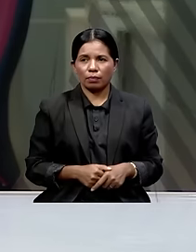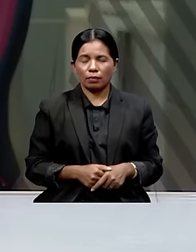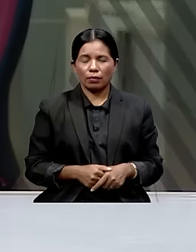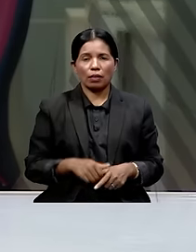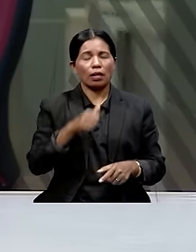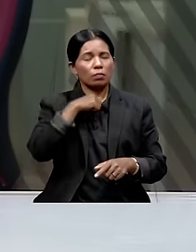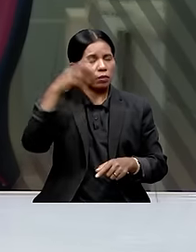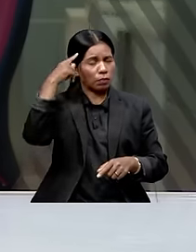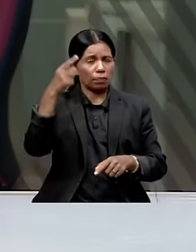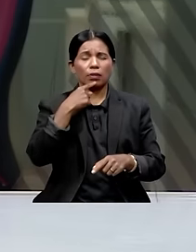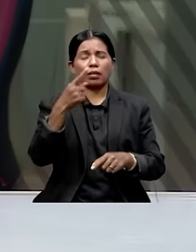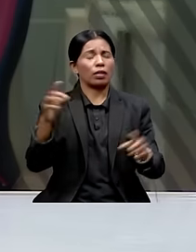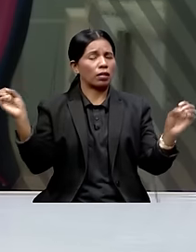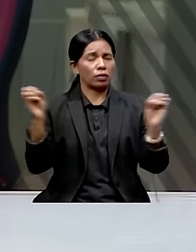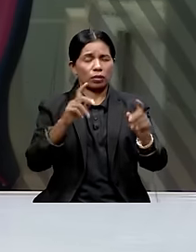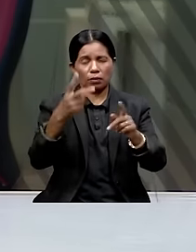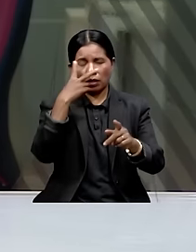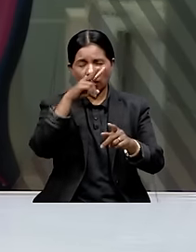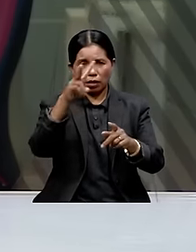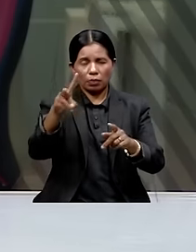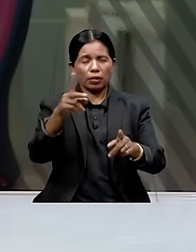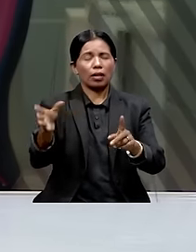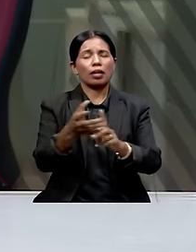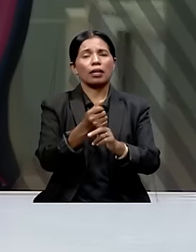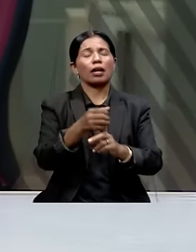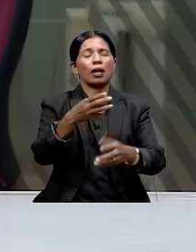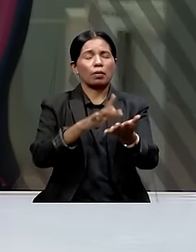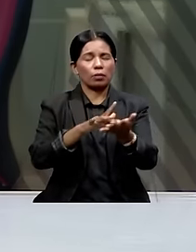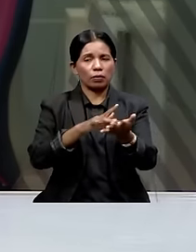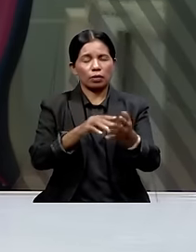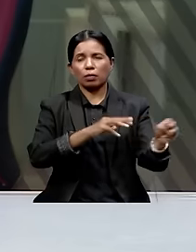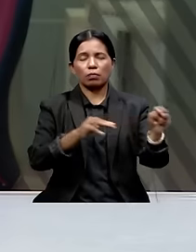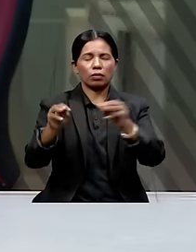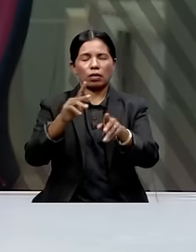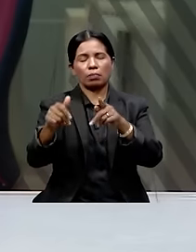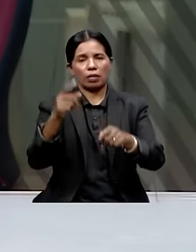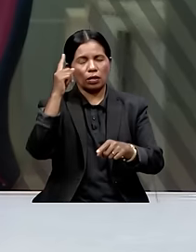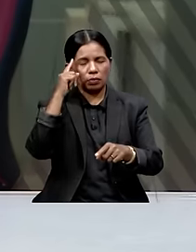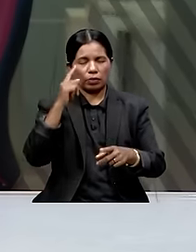Papa Francisco hateten laos matandok no emane be kaer ai-moruk at mak muda emane vida.